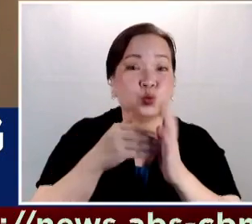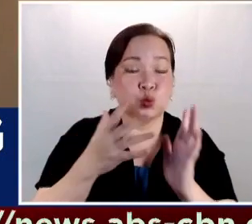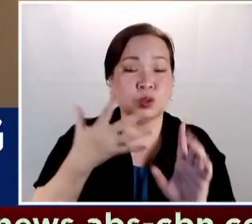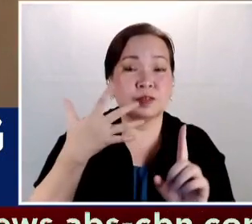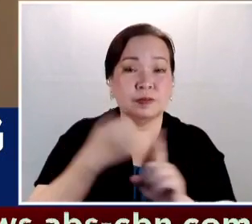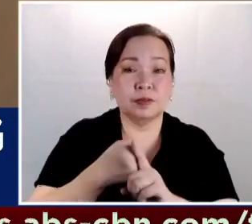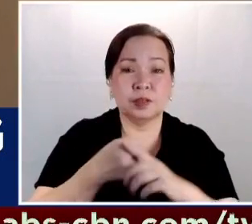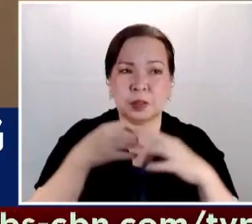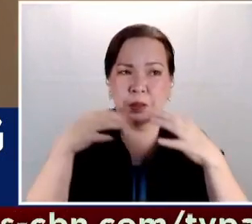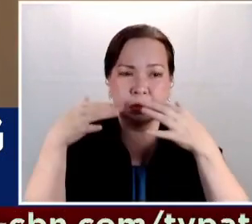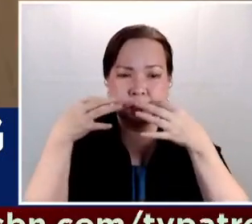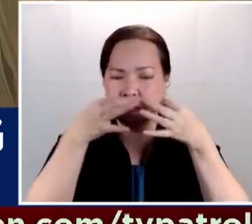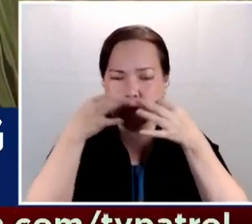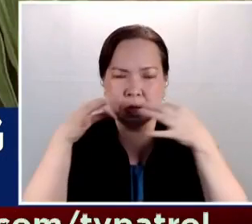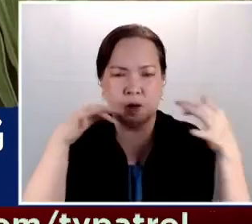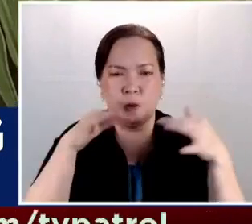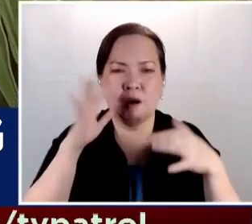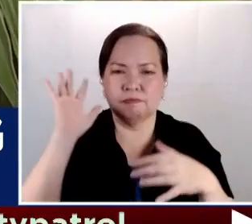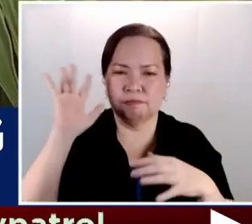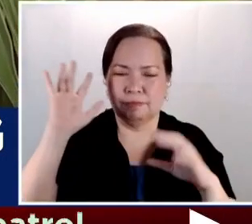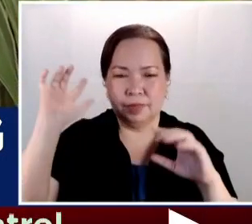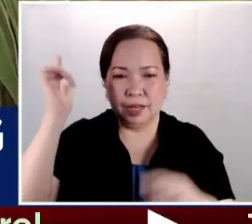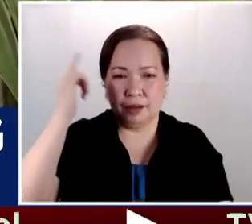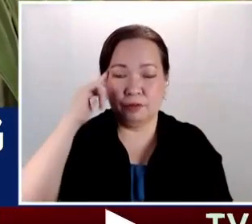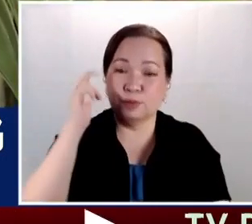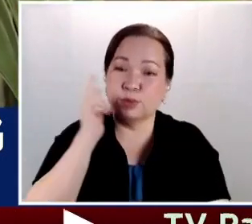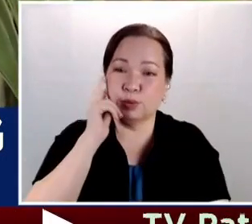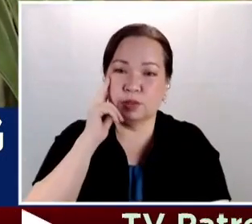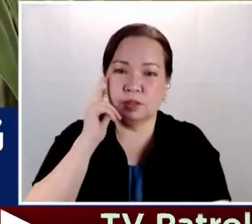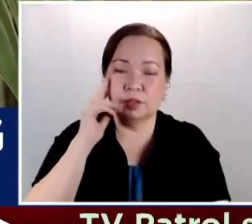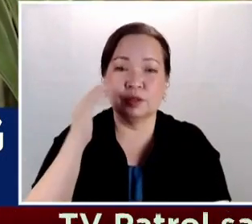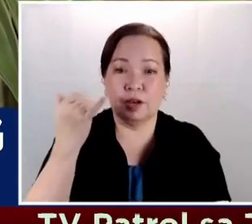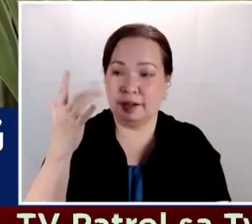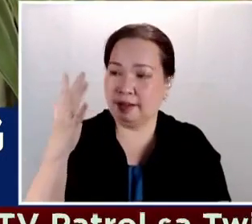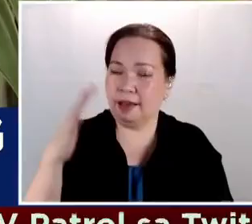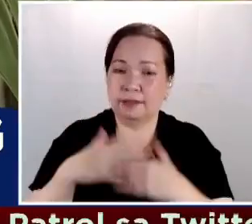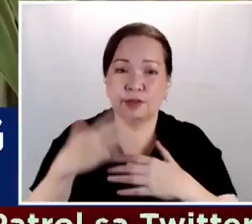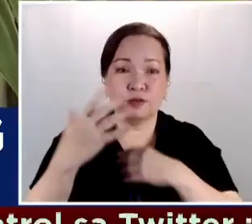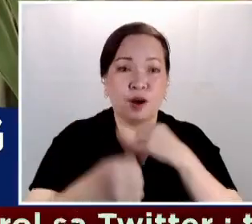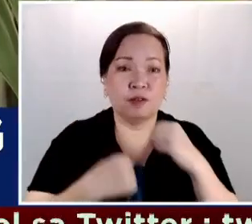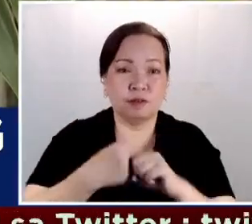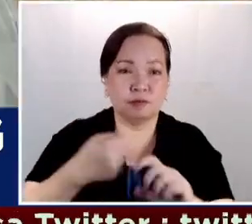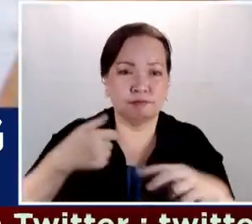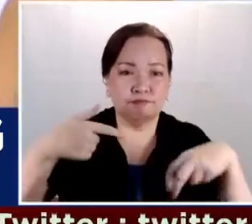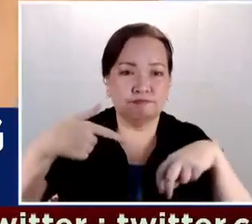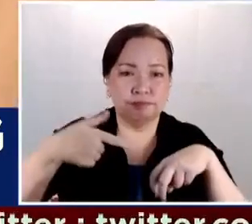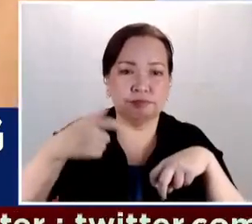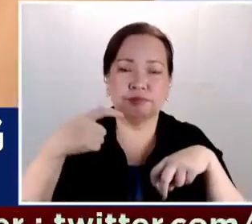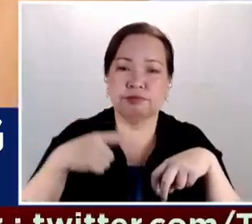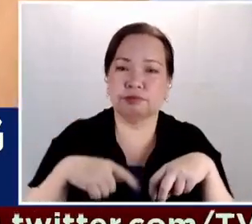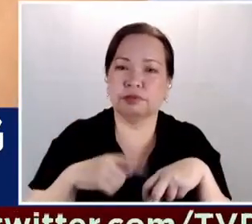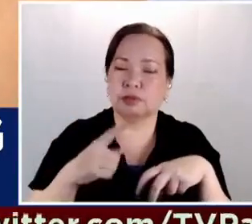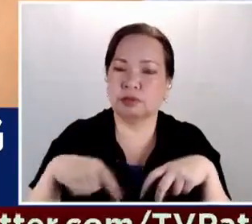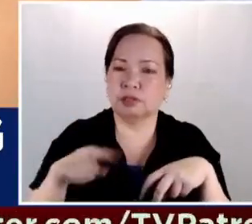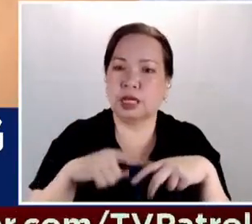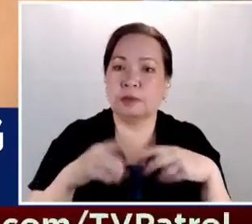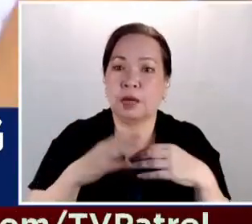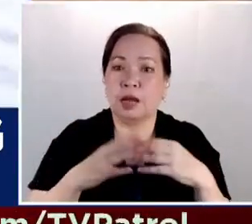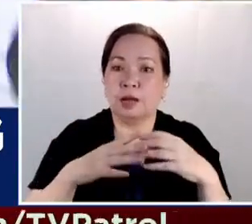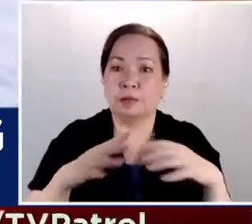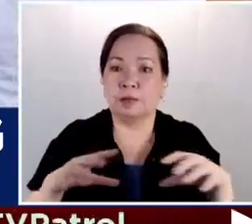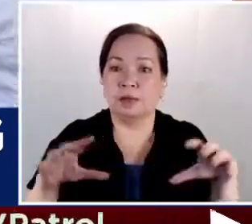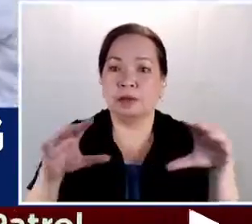ng Administrasyong Duterte. Kaya sa 5th anibersaryo ng kanyang pagkakapaslang at dahil mapapaso na rin ang renta sa